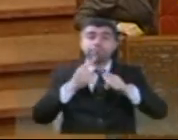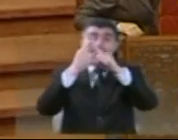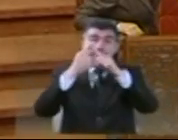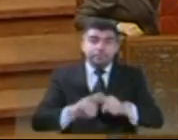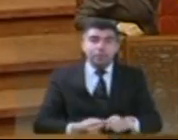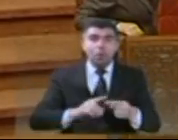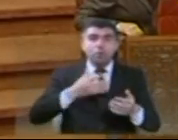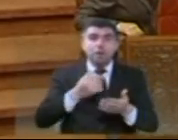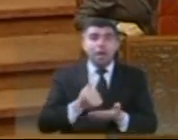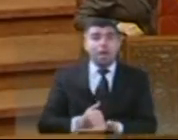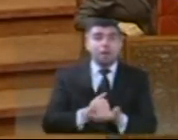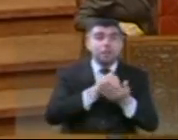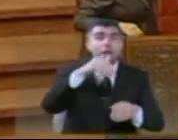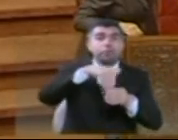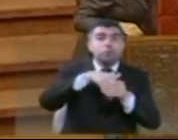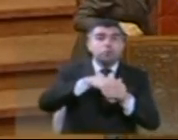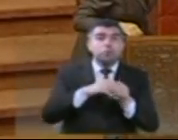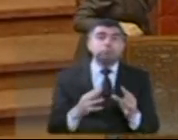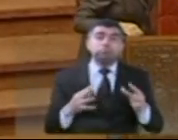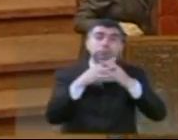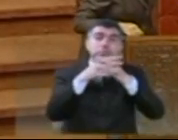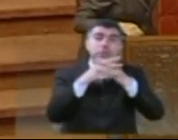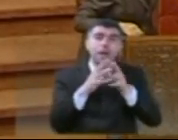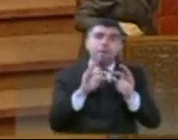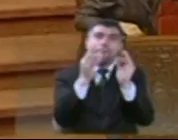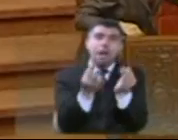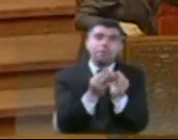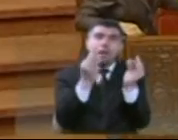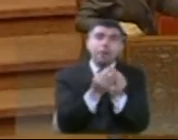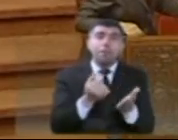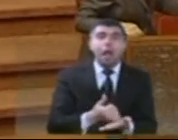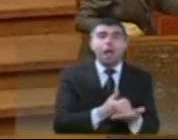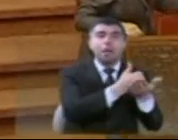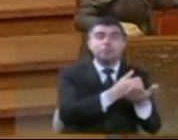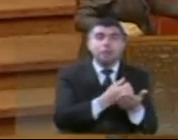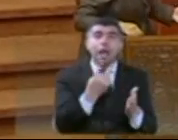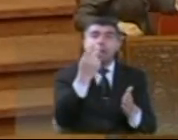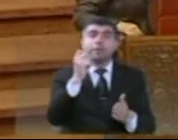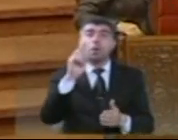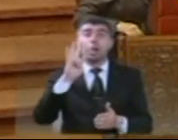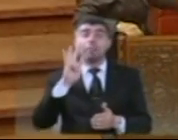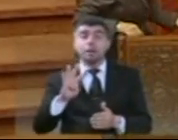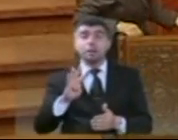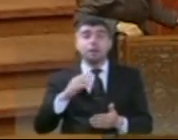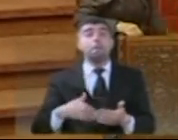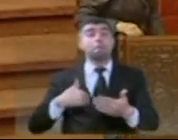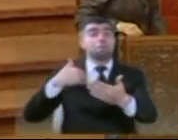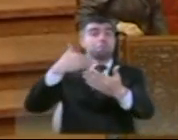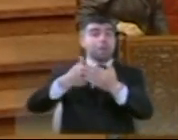الفقرة المتعلقة بتفعيل صندوق التماسك الاجتماعي حتى برسم سنة 2014، فبعد